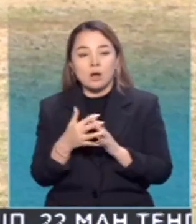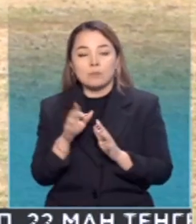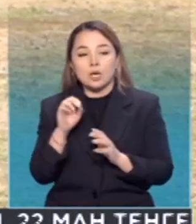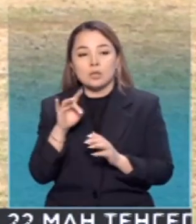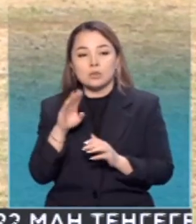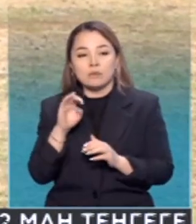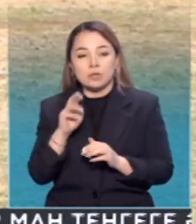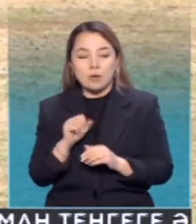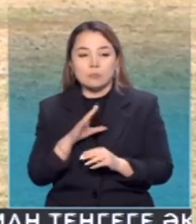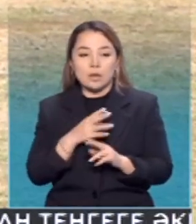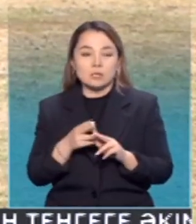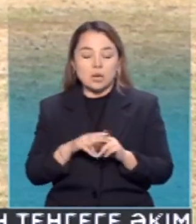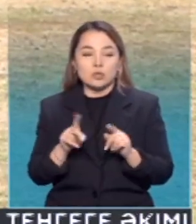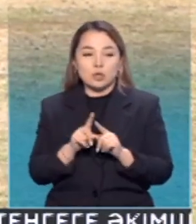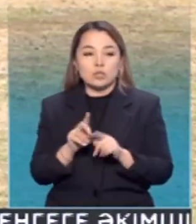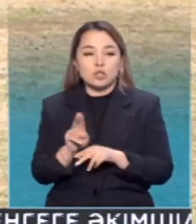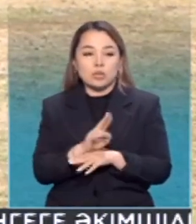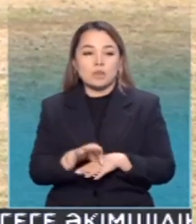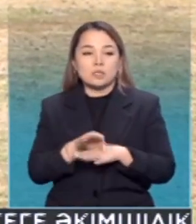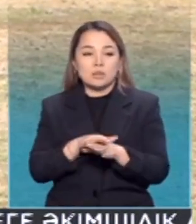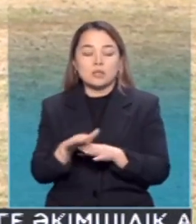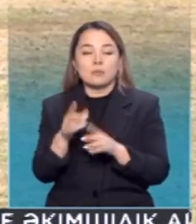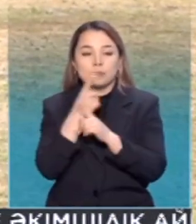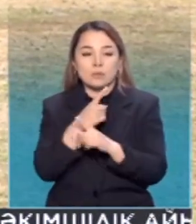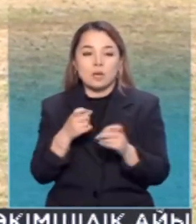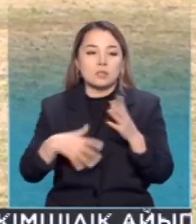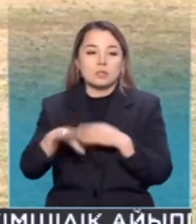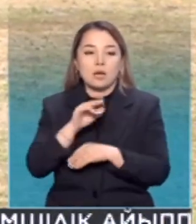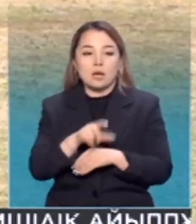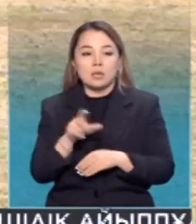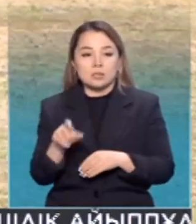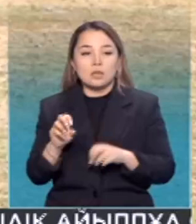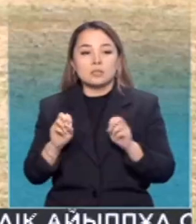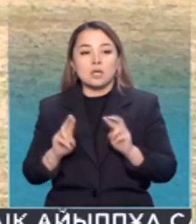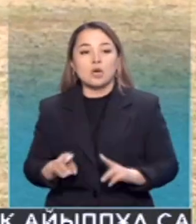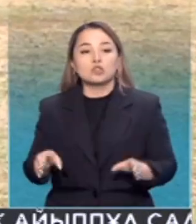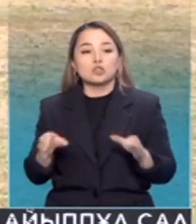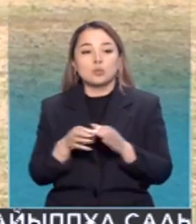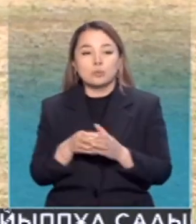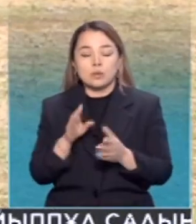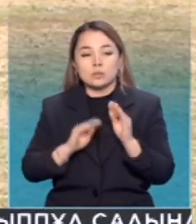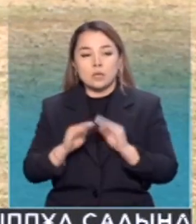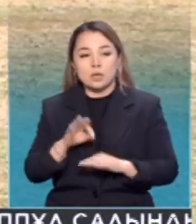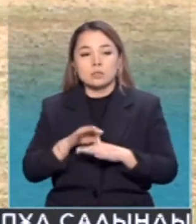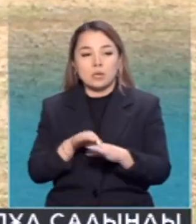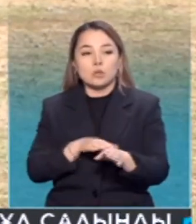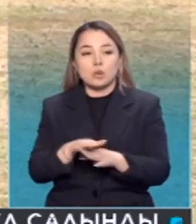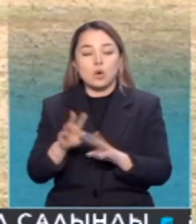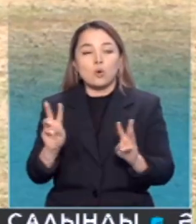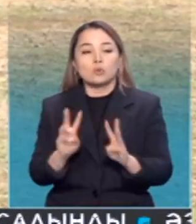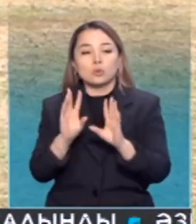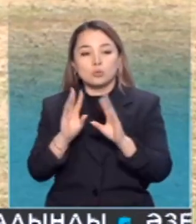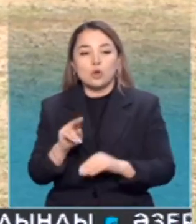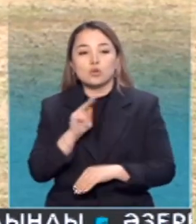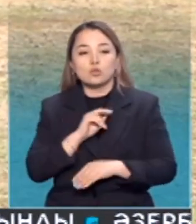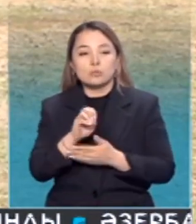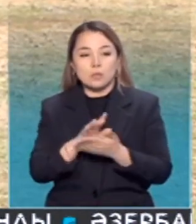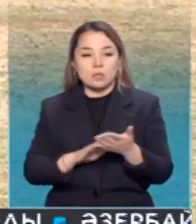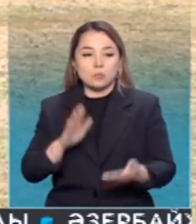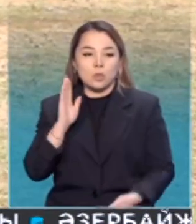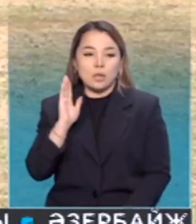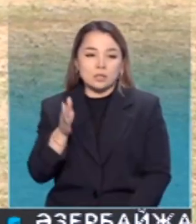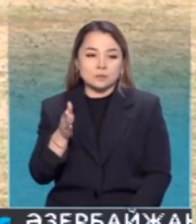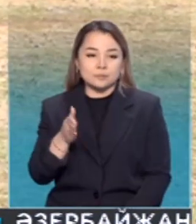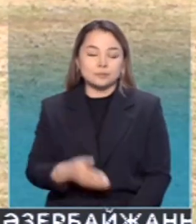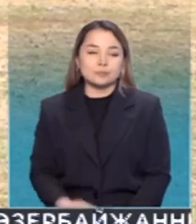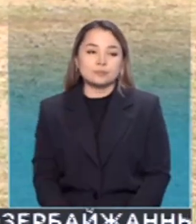Березовка шипажайындағы барлық адамдарға ескерту жасадық. Арнайы құрылған штаб толықтай өрт сөнгенше жұмысты жалғастырады. Эвакуация